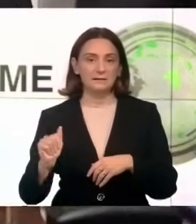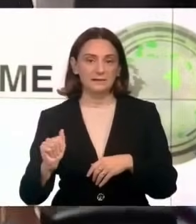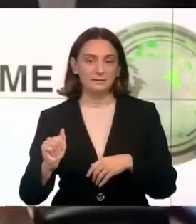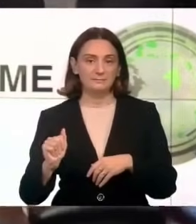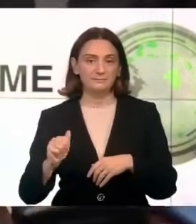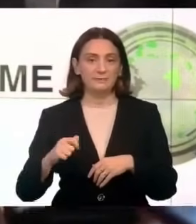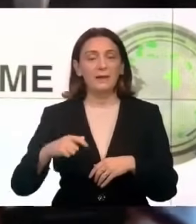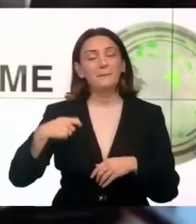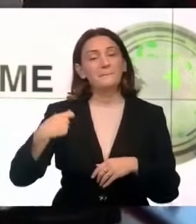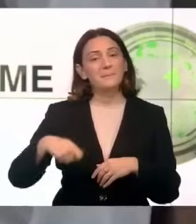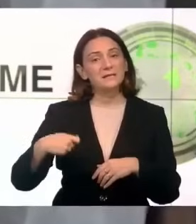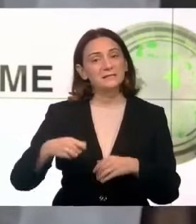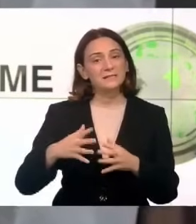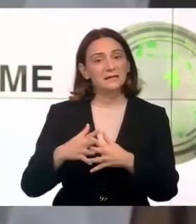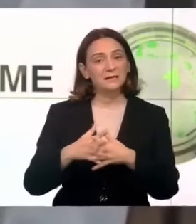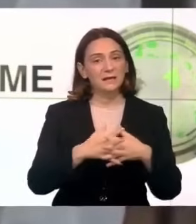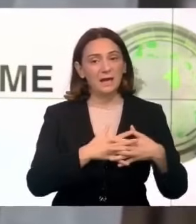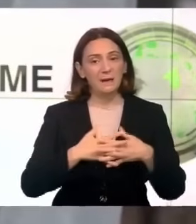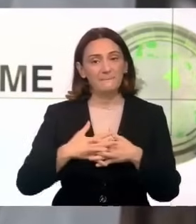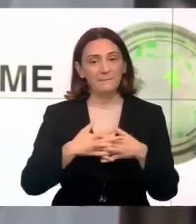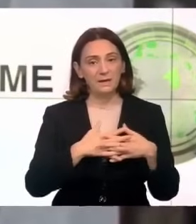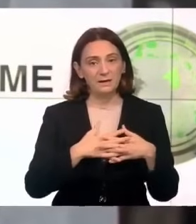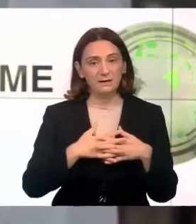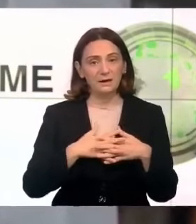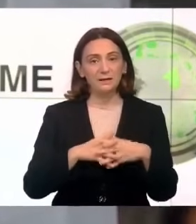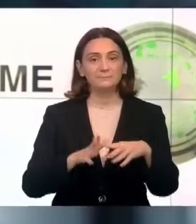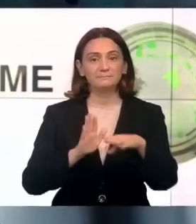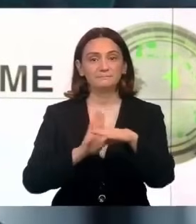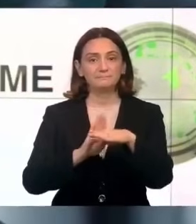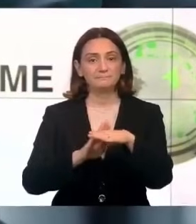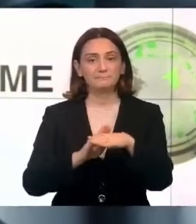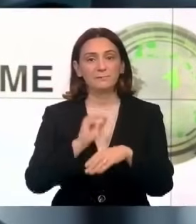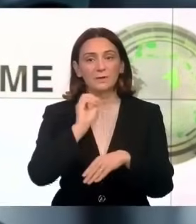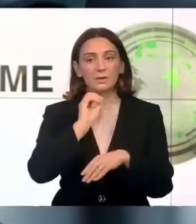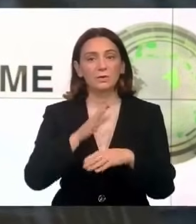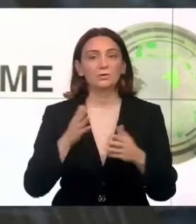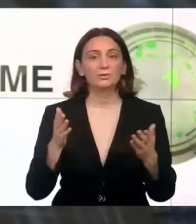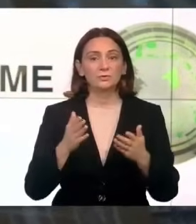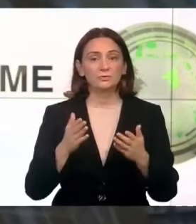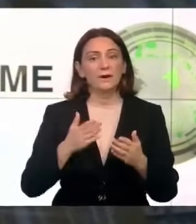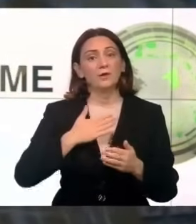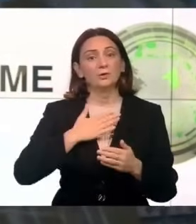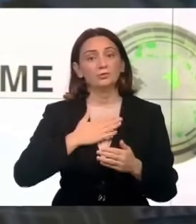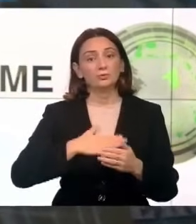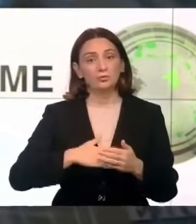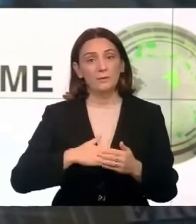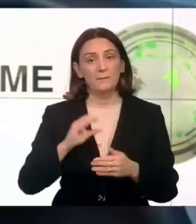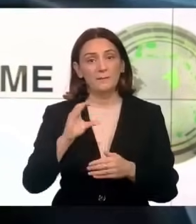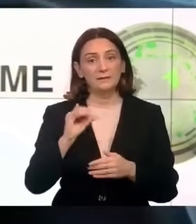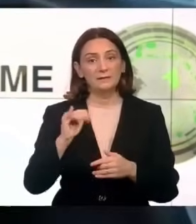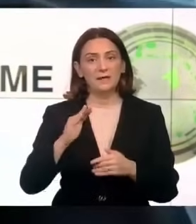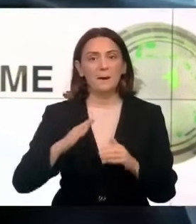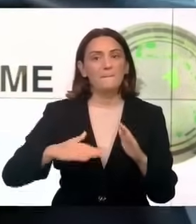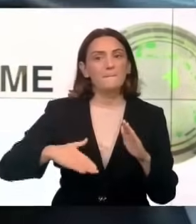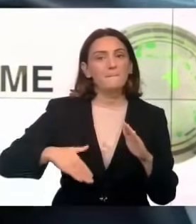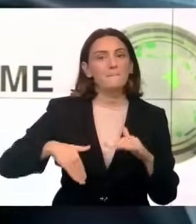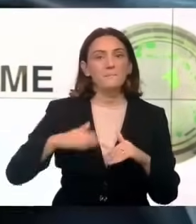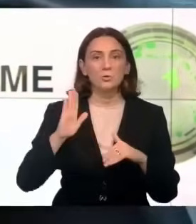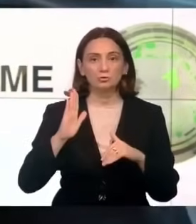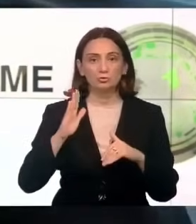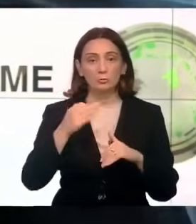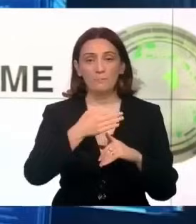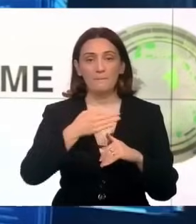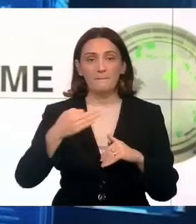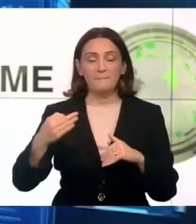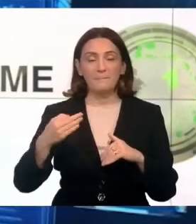Presidenti amerikan Biden i kërkon Pentagonit dhe agjensive të zbulimit që të shpejtojnë me inteligjencën artificiale për ta përdorur atë në rritjen